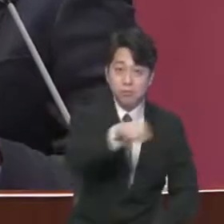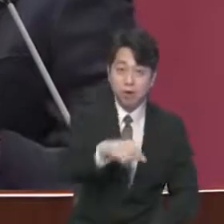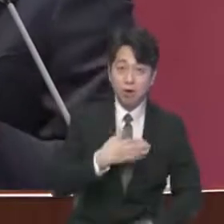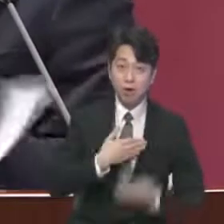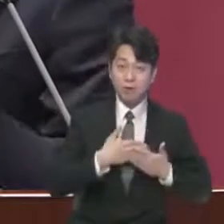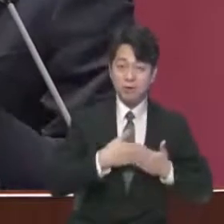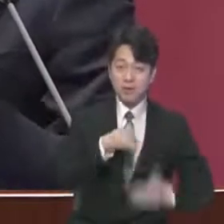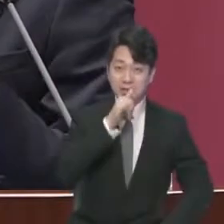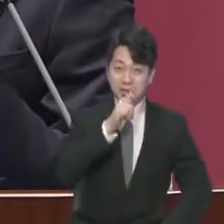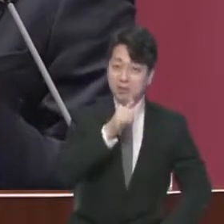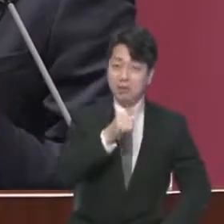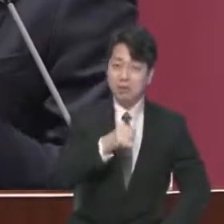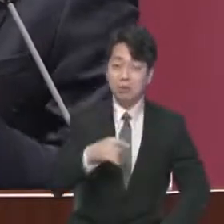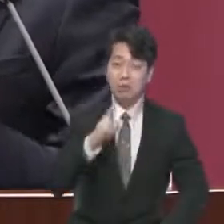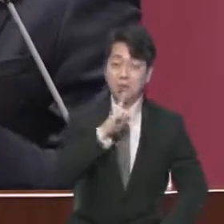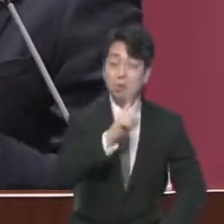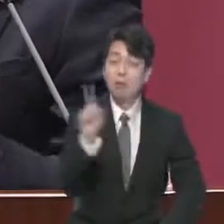예, 학부모님들께서